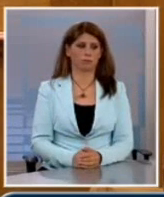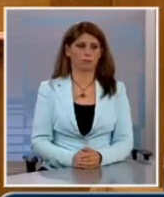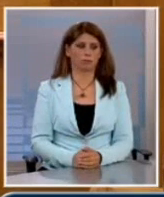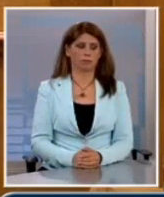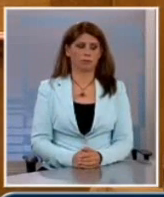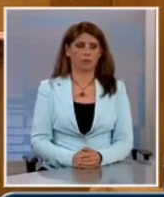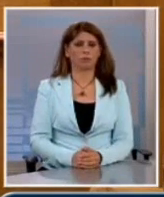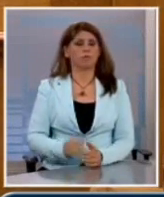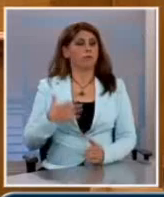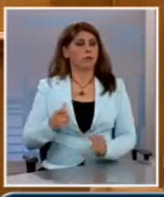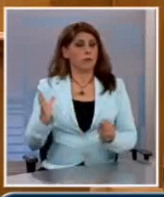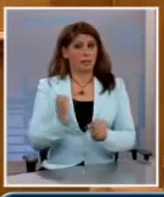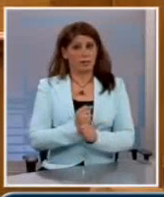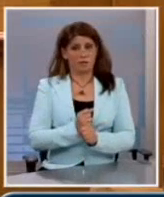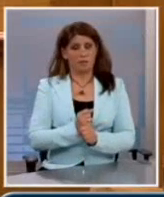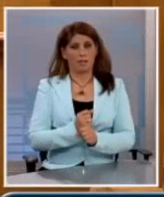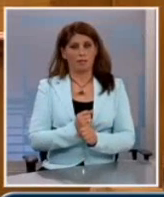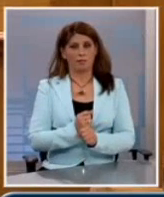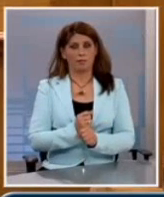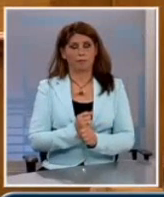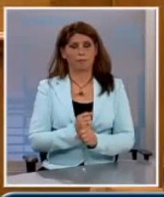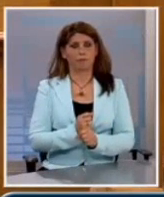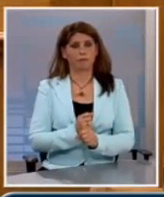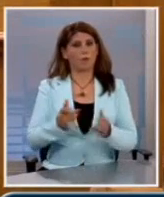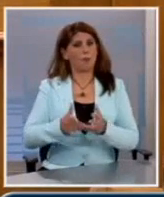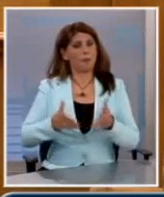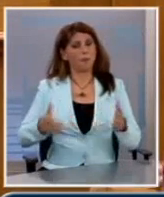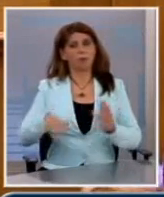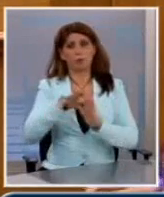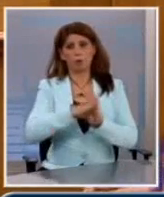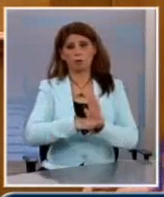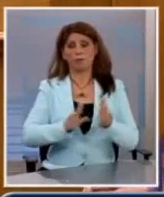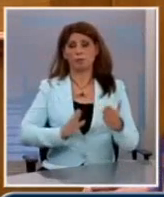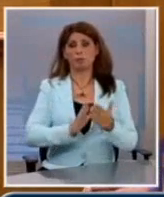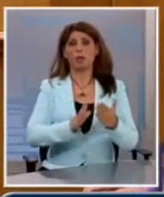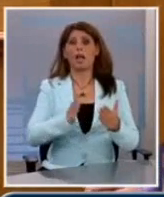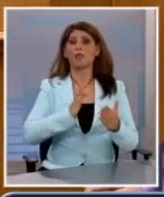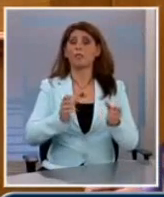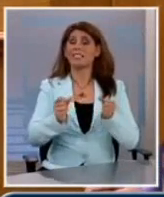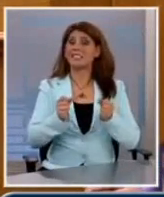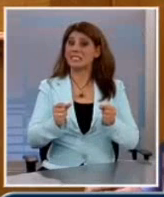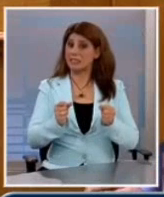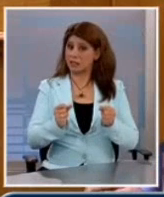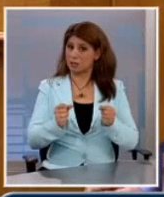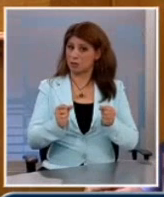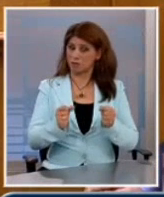Έχουμε καταφέρει να διευρύνουμε το πρόγραμμα για την αντιμετώπιση ανθρωπιστικής κρίσης.